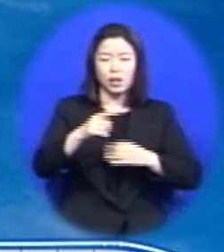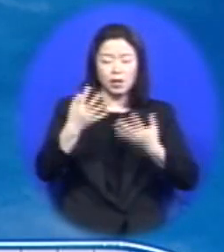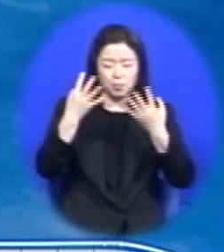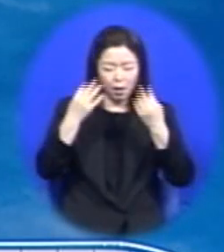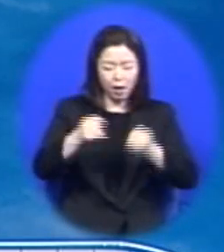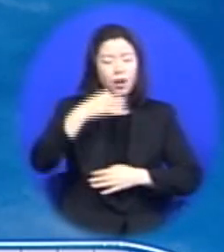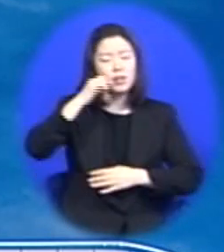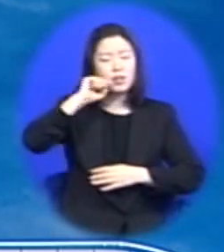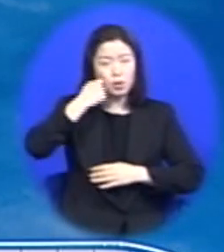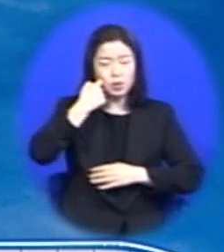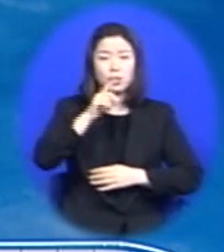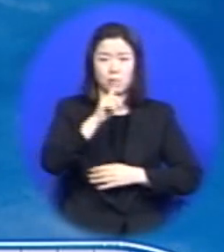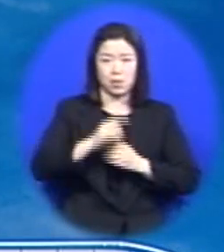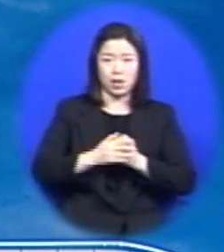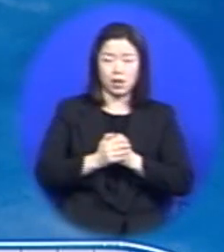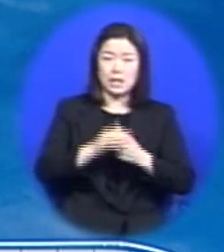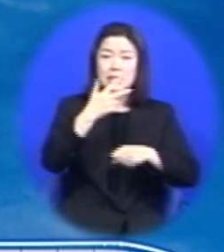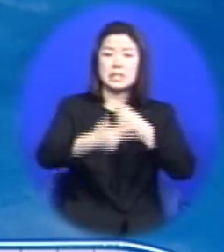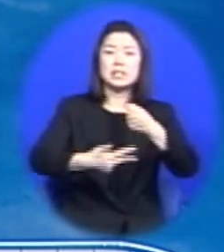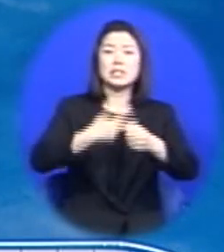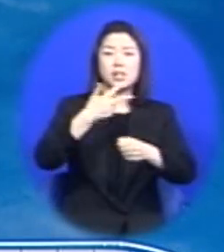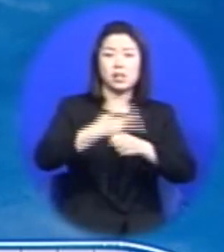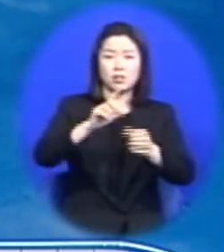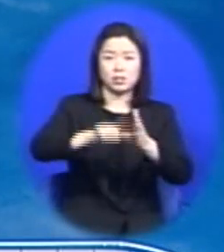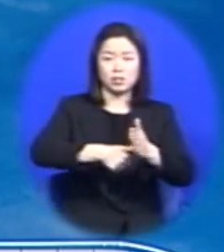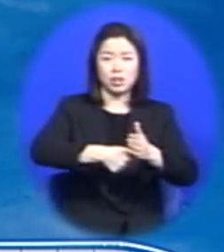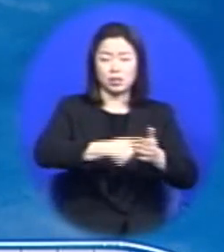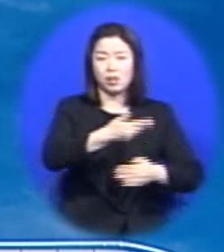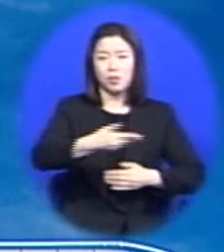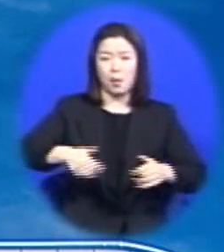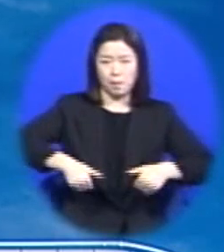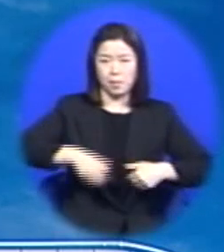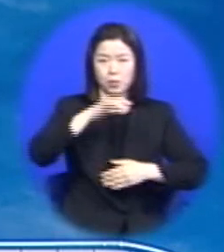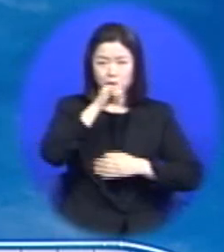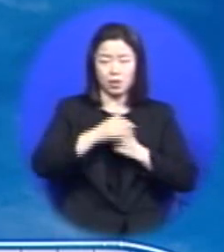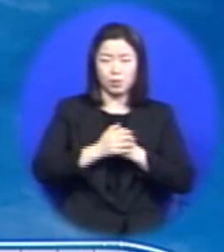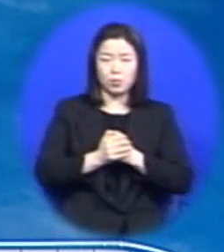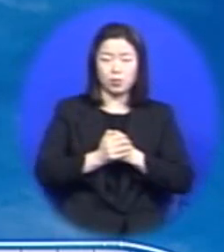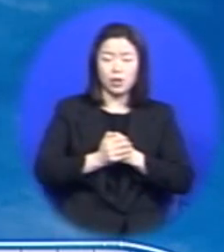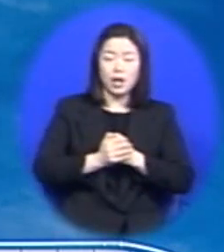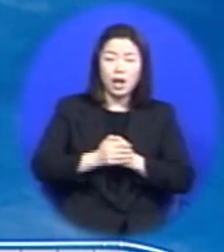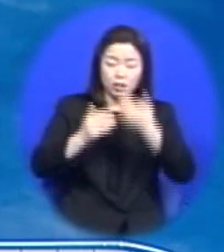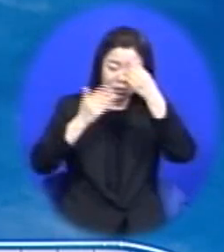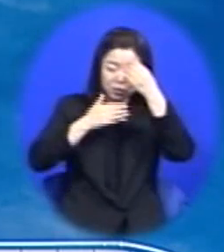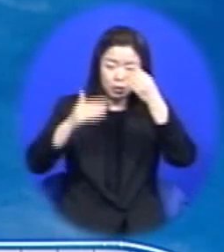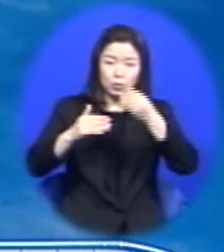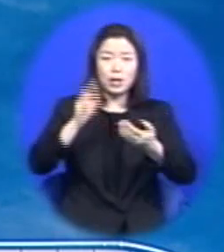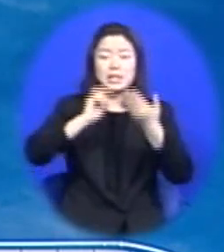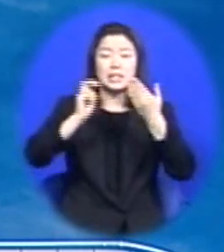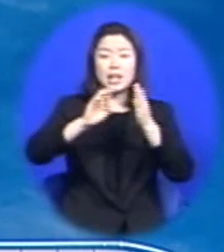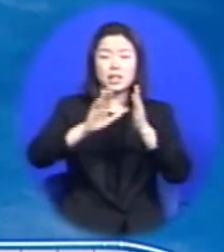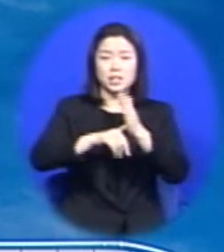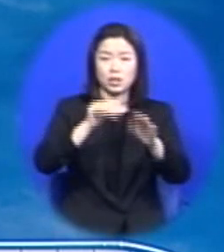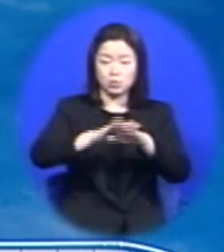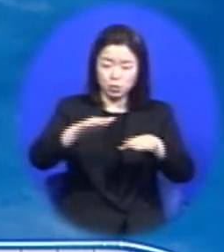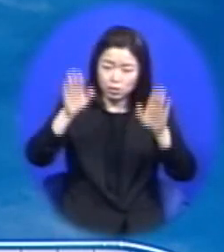어려웠대요. 7년이 걸렸대요. 7년. 교인들이 주일 예배 때 찬양 시간에 손을 들게 하는